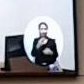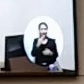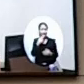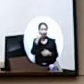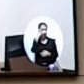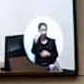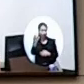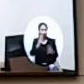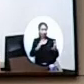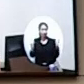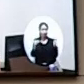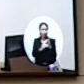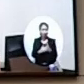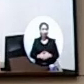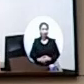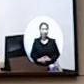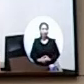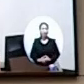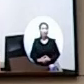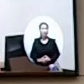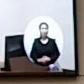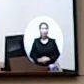질의 및 토론을 종결합니다.